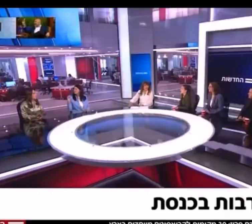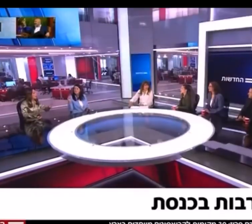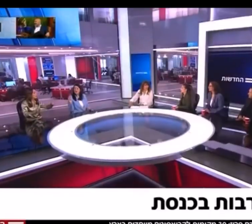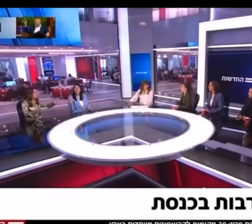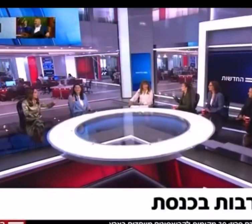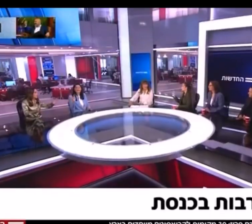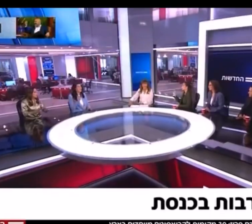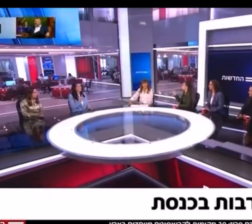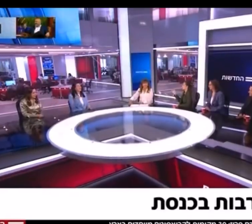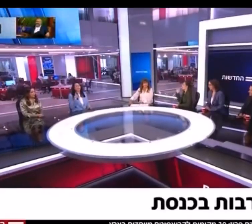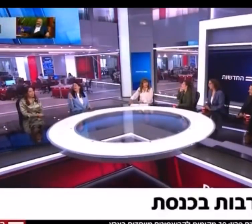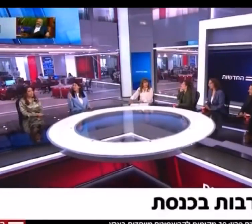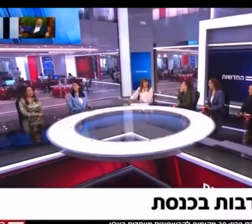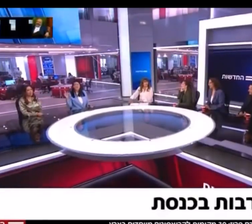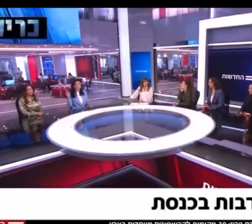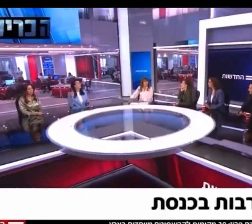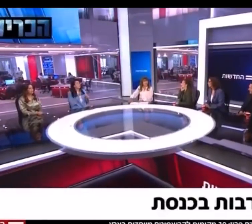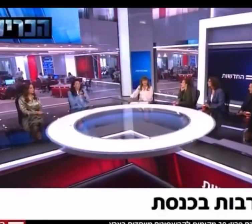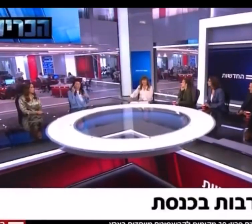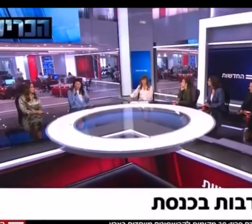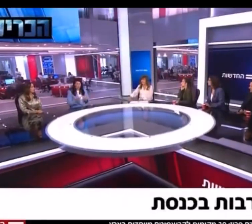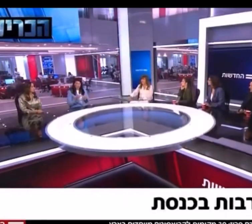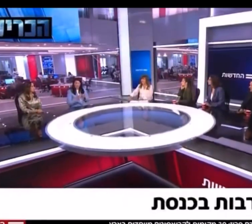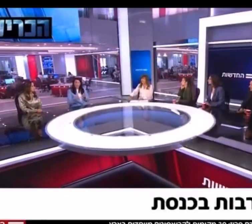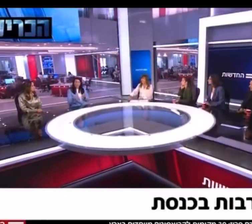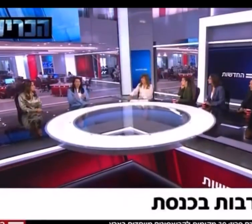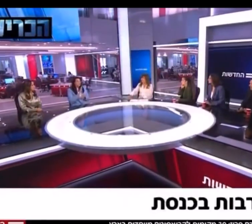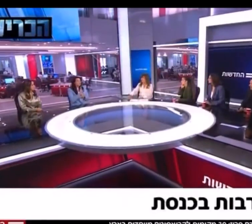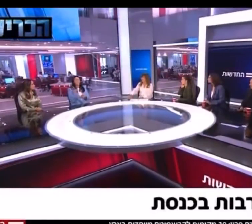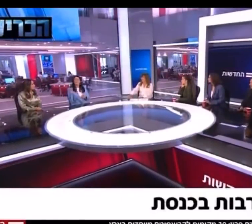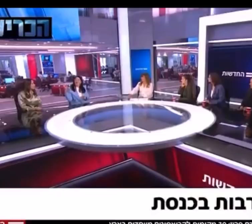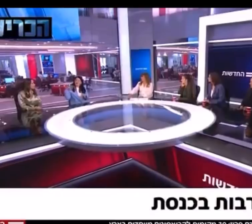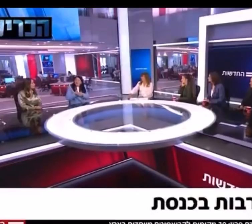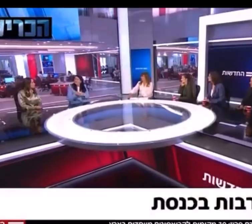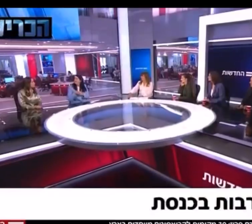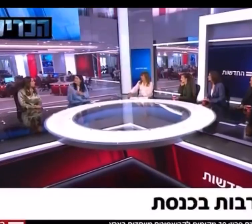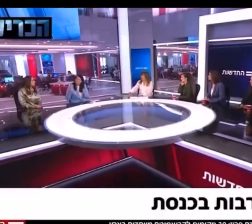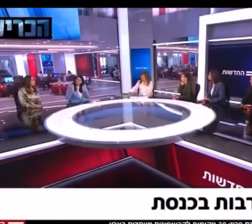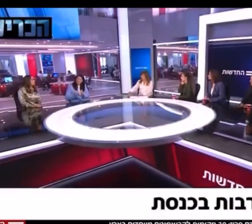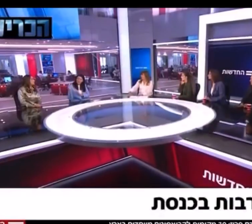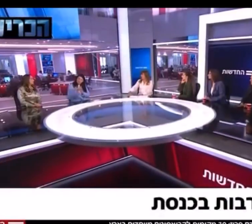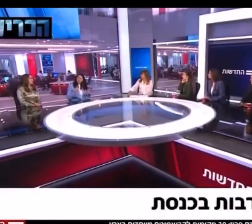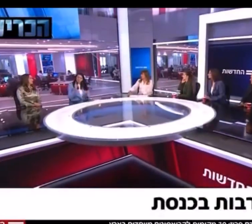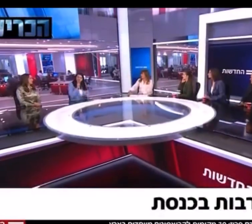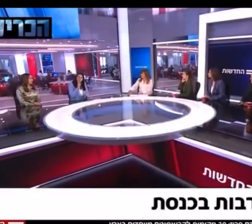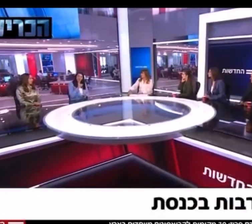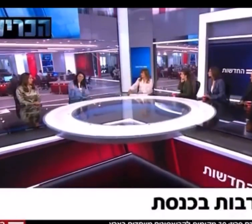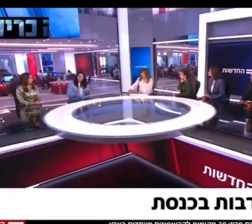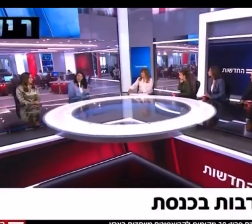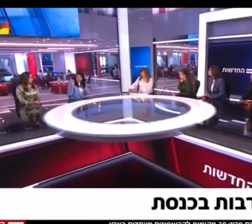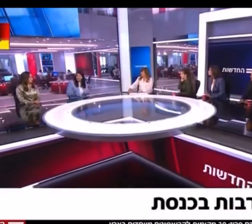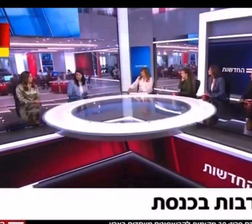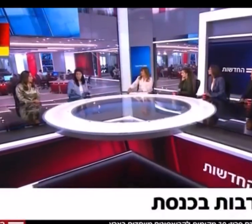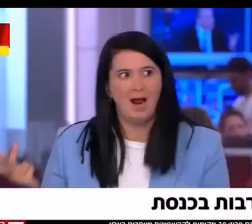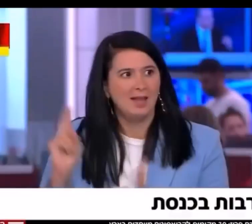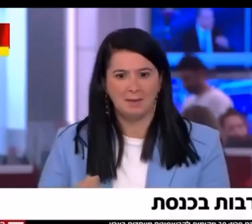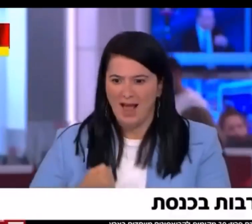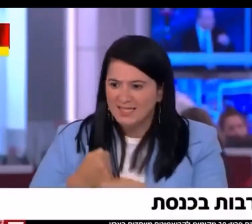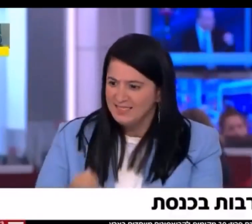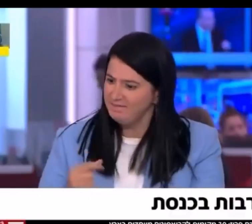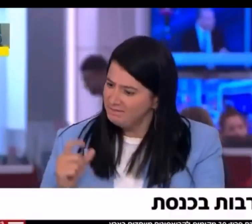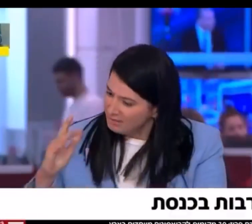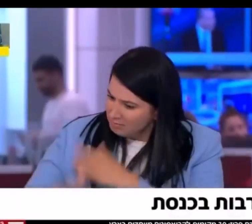חלק מהכנסת התכוונתי. יכול להיות שהם מרגישים קואליציה. אז למה אתם לא באותו יום של הוועדה להפרשת שיקלי, למה לא הגשתם שמות למנות אתם